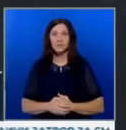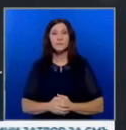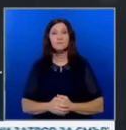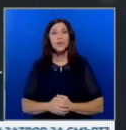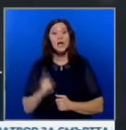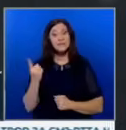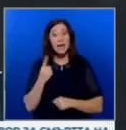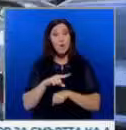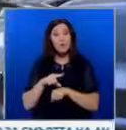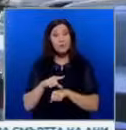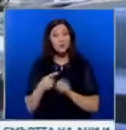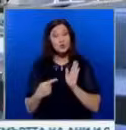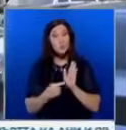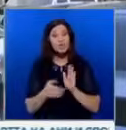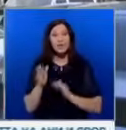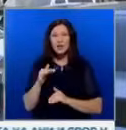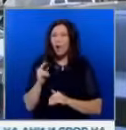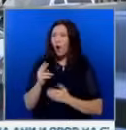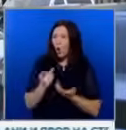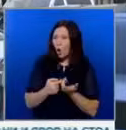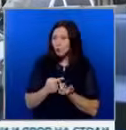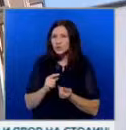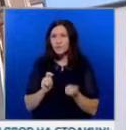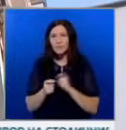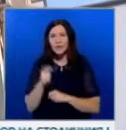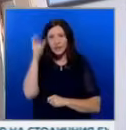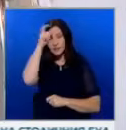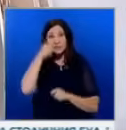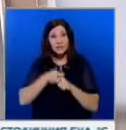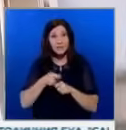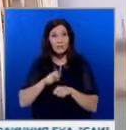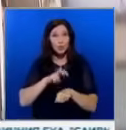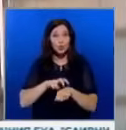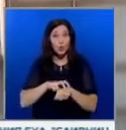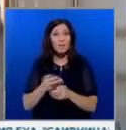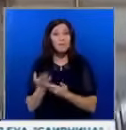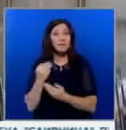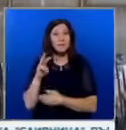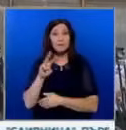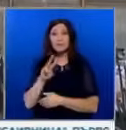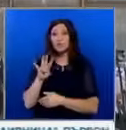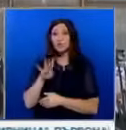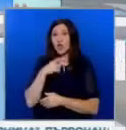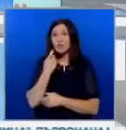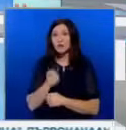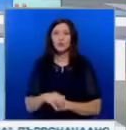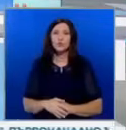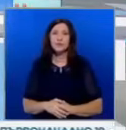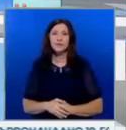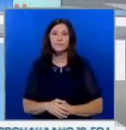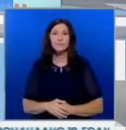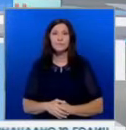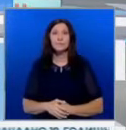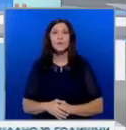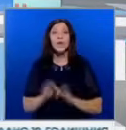Съжалявам. Само времето ще покаже дали и колко ще се променя ДПС, създадено от Доган преди 34 години. Да,